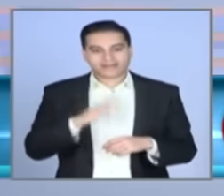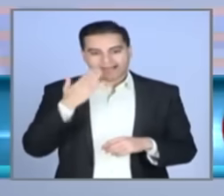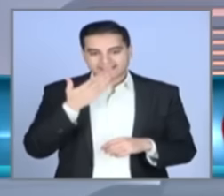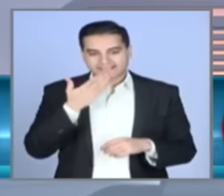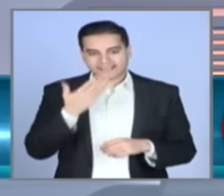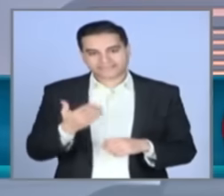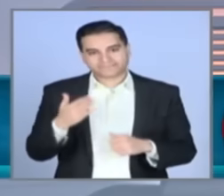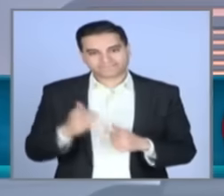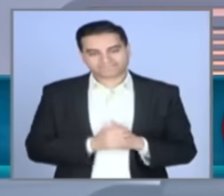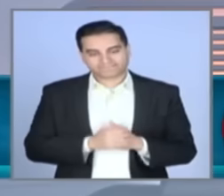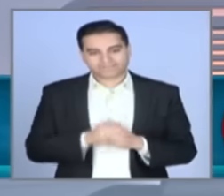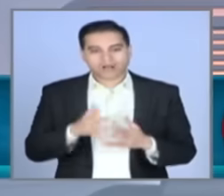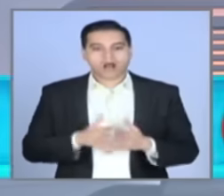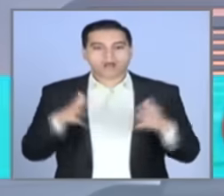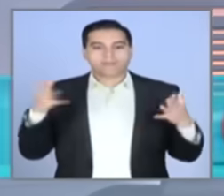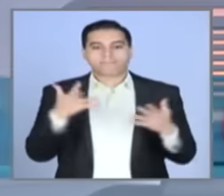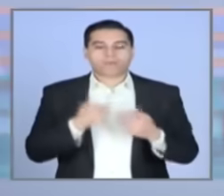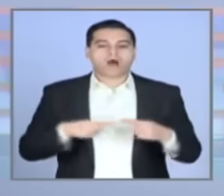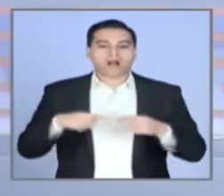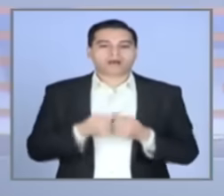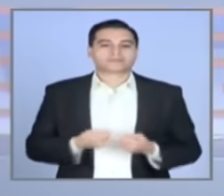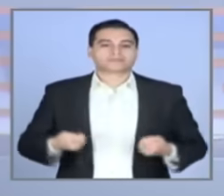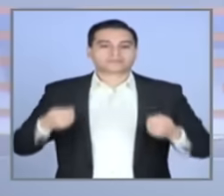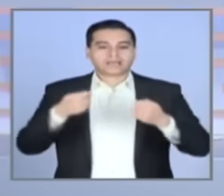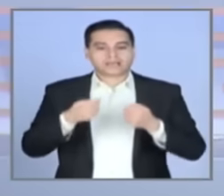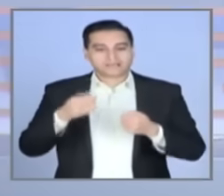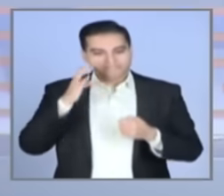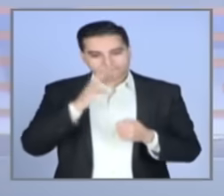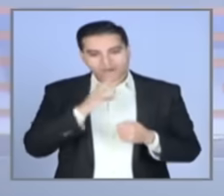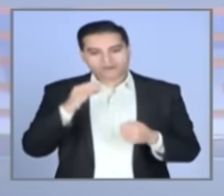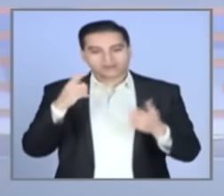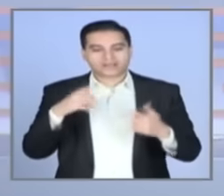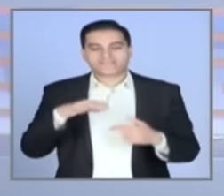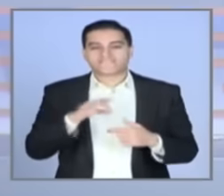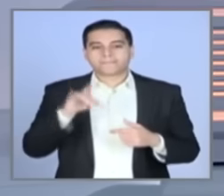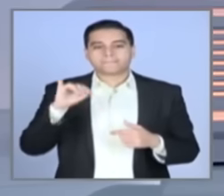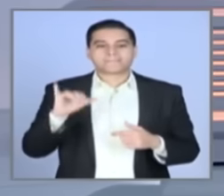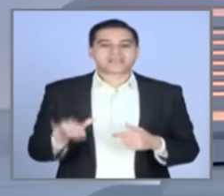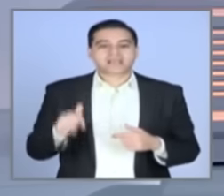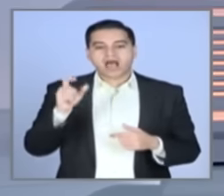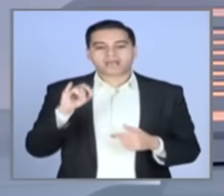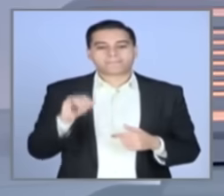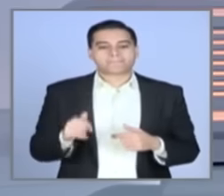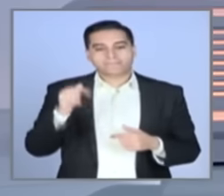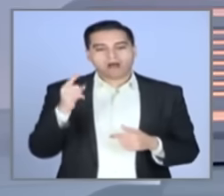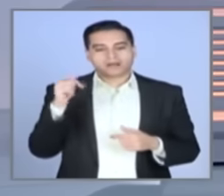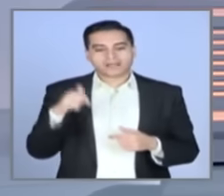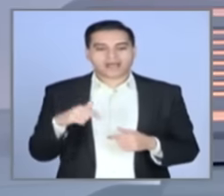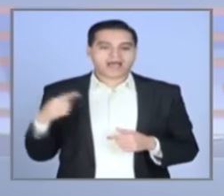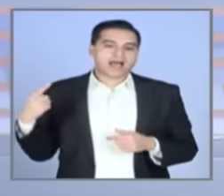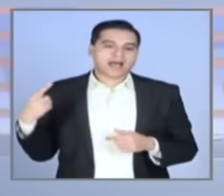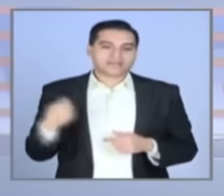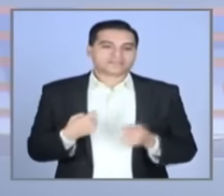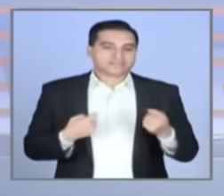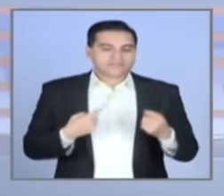آسيا. من أكبر البحيرات في ميانمار. كده هدف بلا